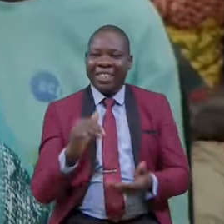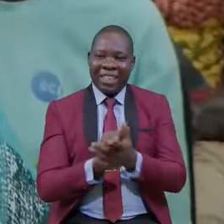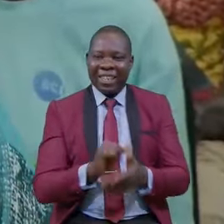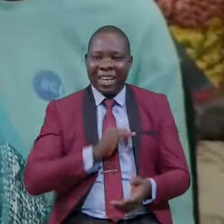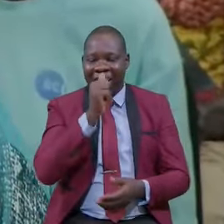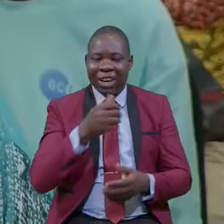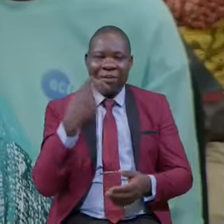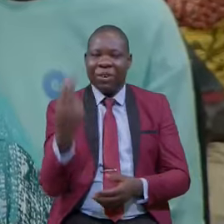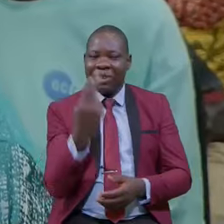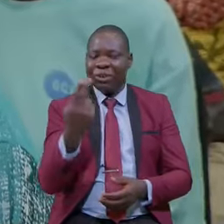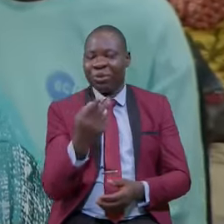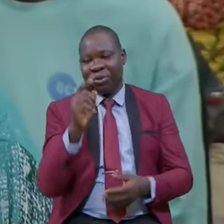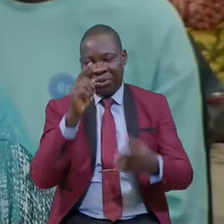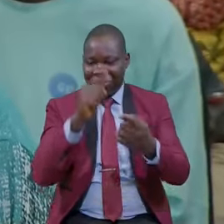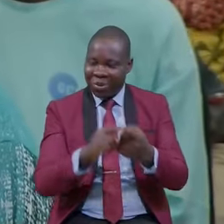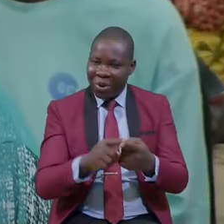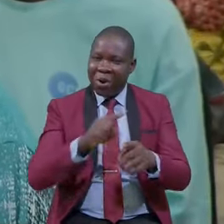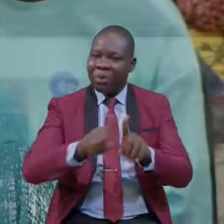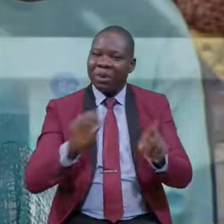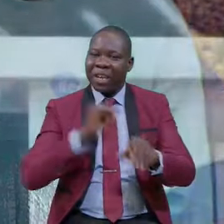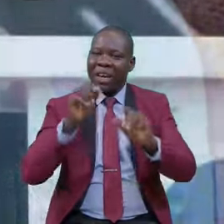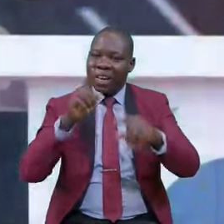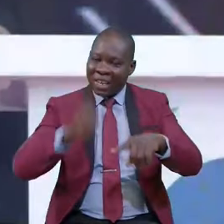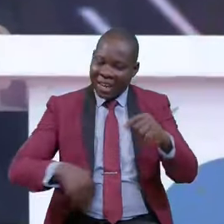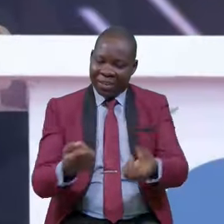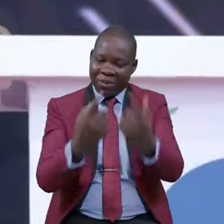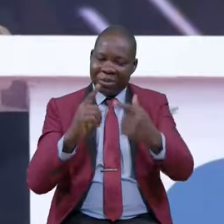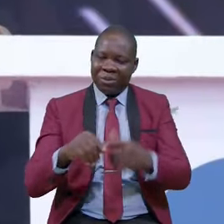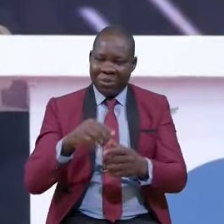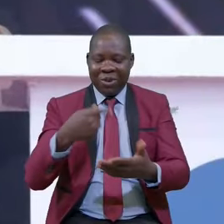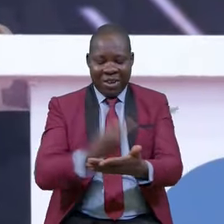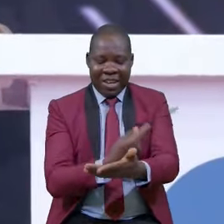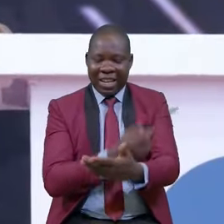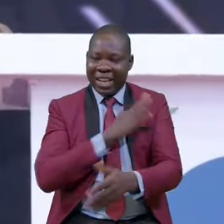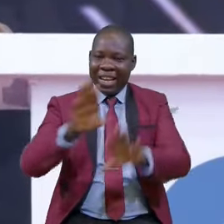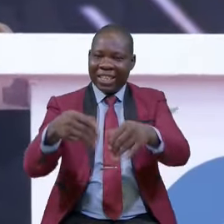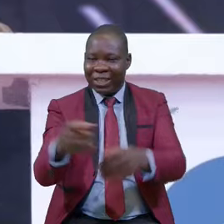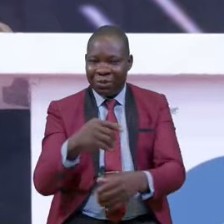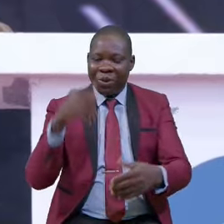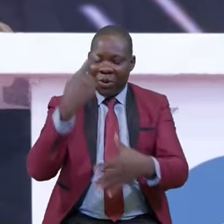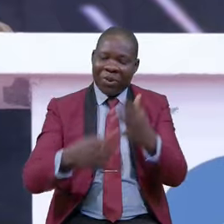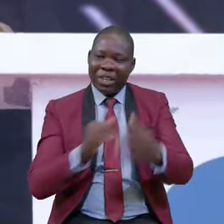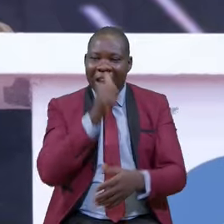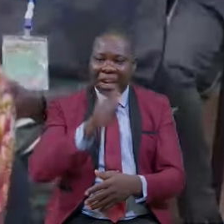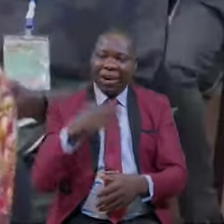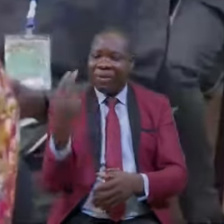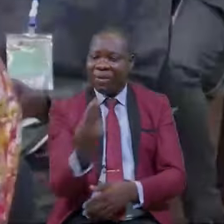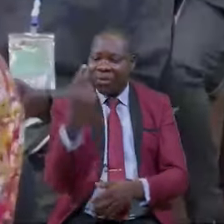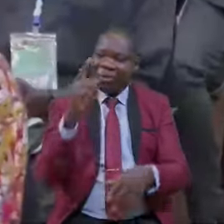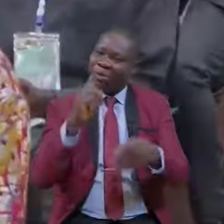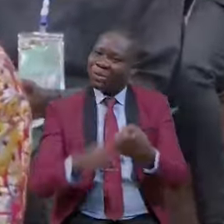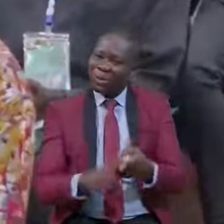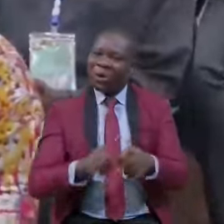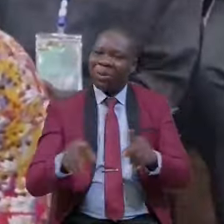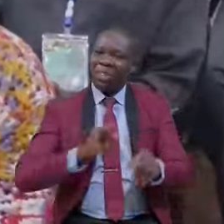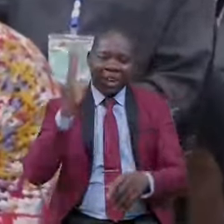choses. Je ne peux pas venir au Ghana et vous donner ce à quoi je suis habitué. Je dois vous donner quelque chose de nouveau. Quelque